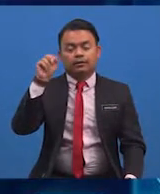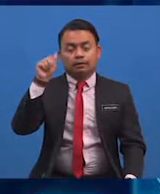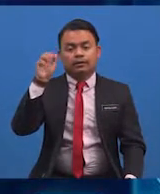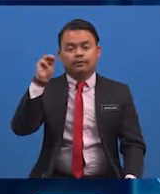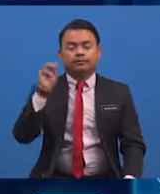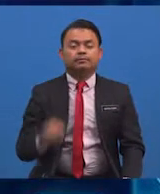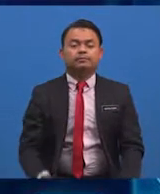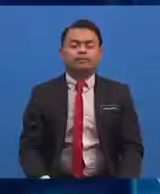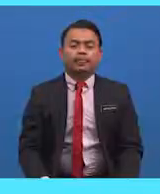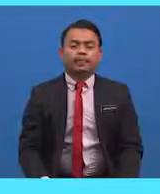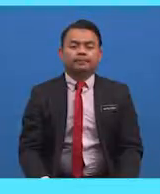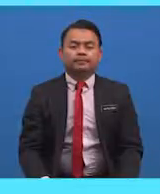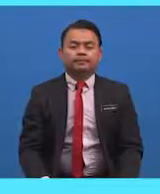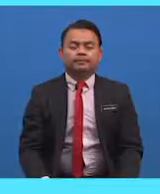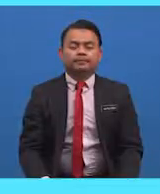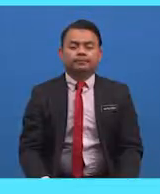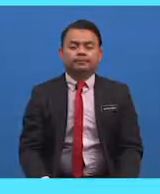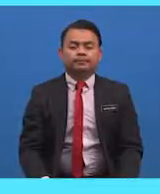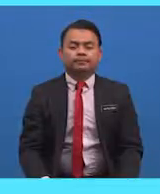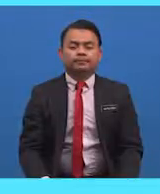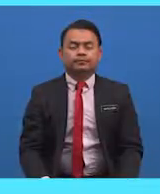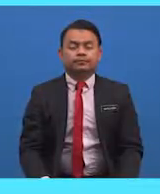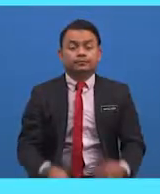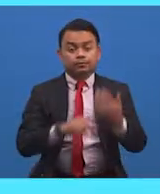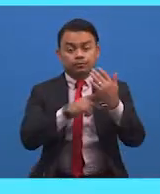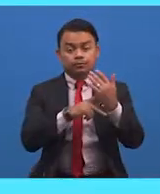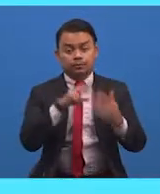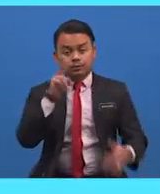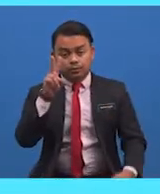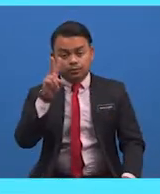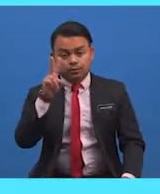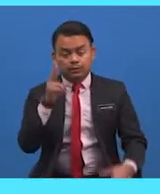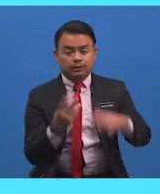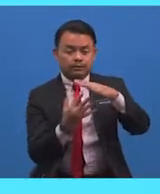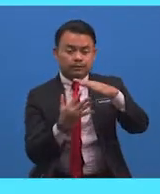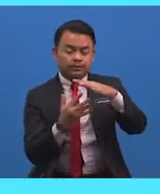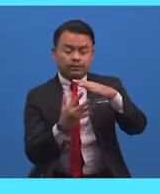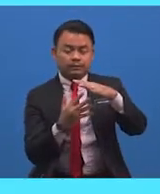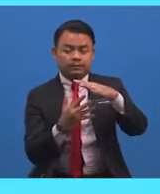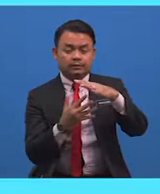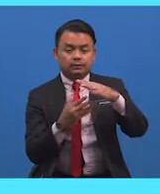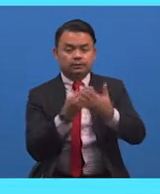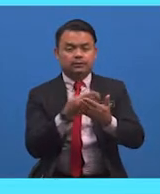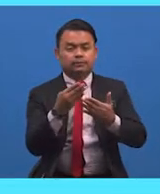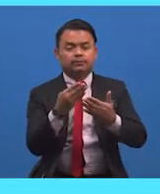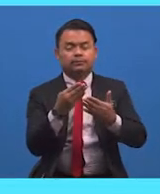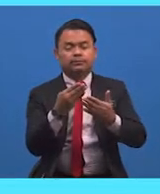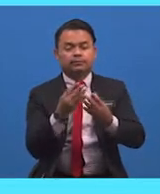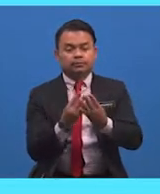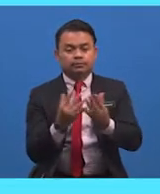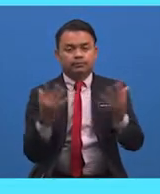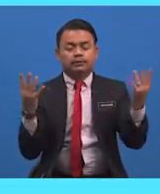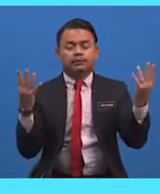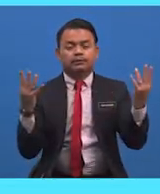bersepadu komputer. Punca yang kedua ialah pembakaran bahan api dalam enjin kapal terbang